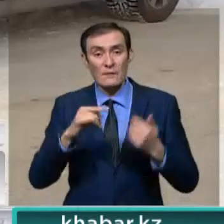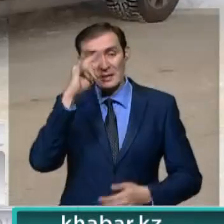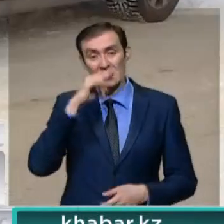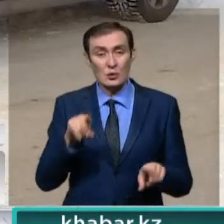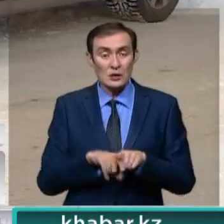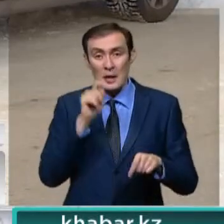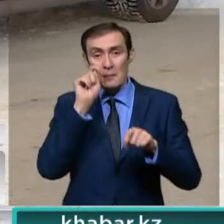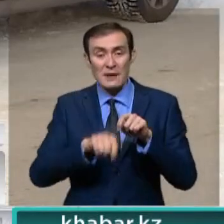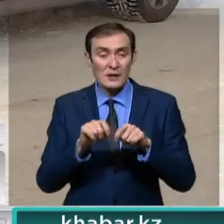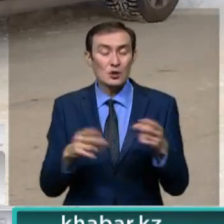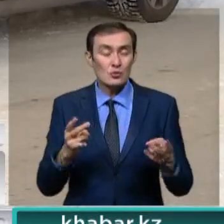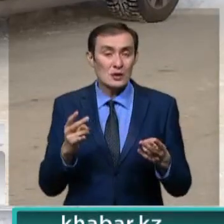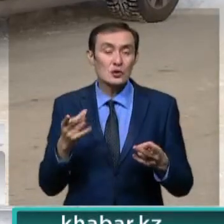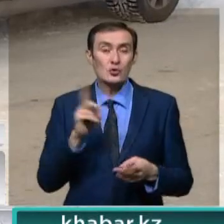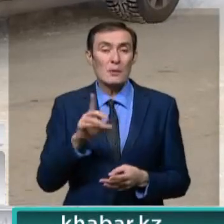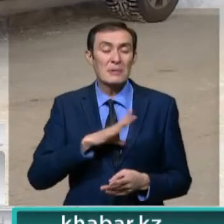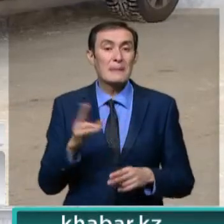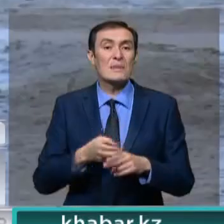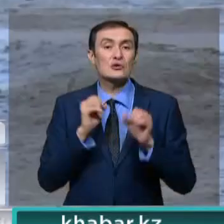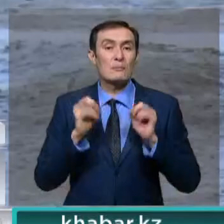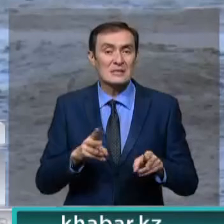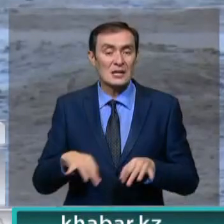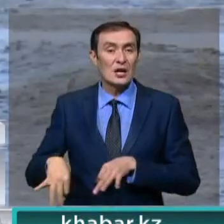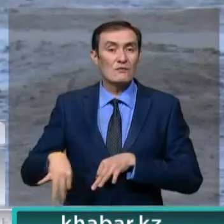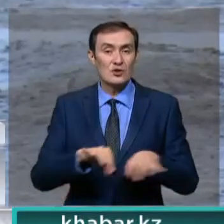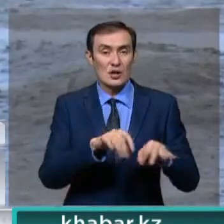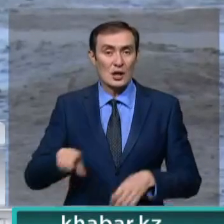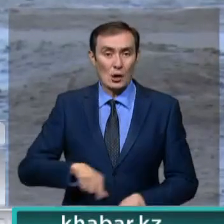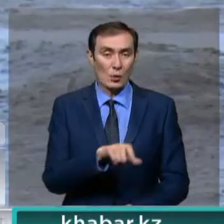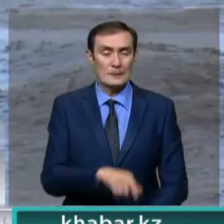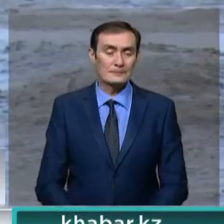Казахстане. Проверки же необходимы в первую очередь для безопасности дорожного движения.